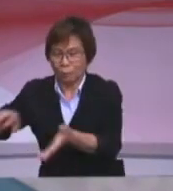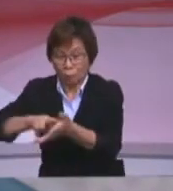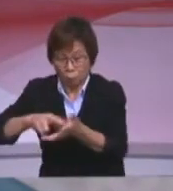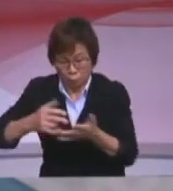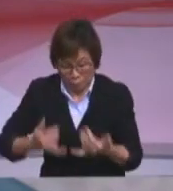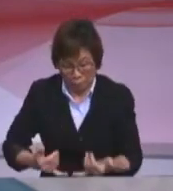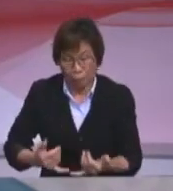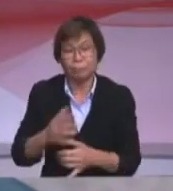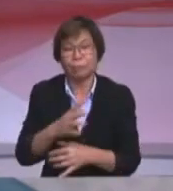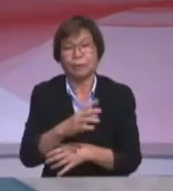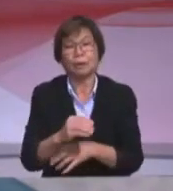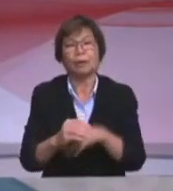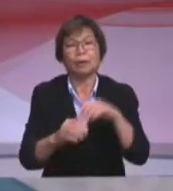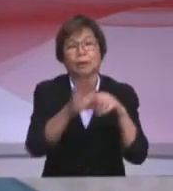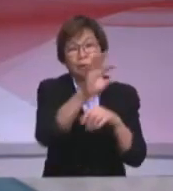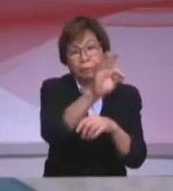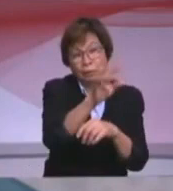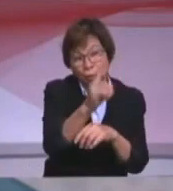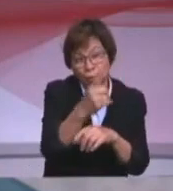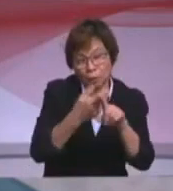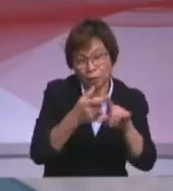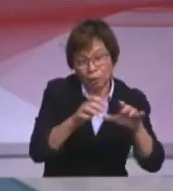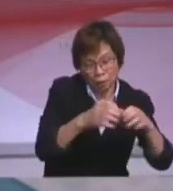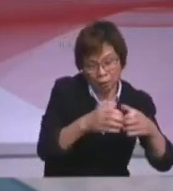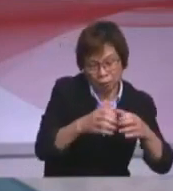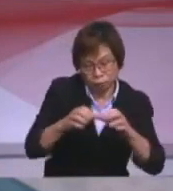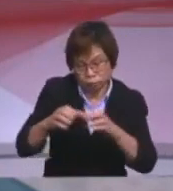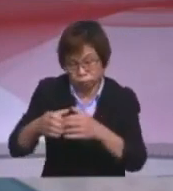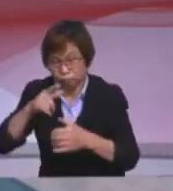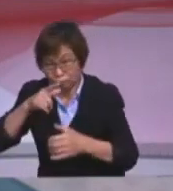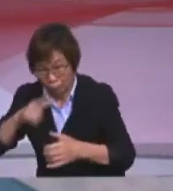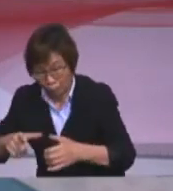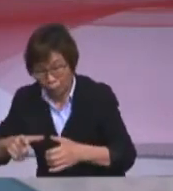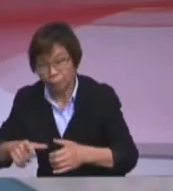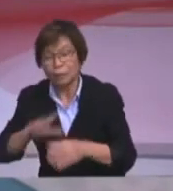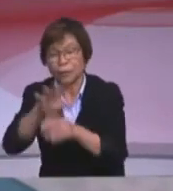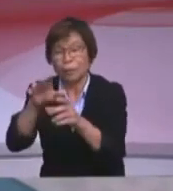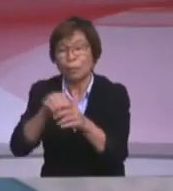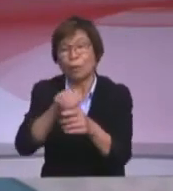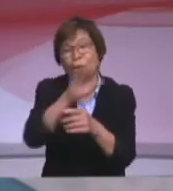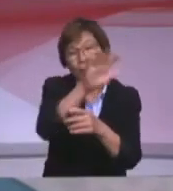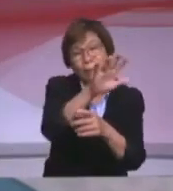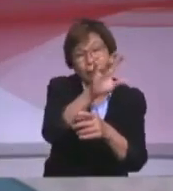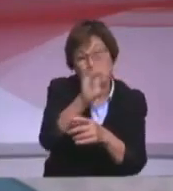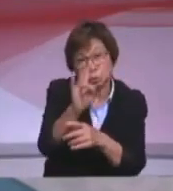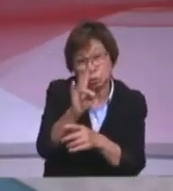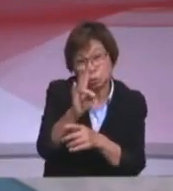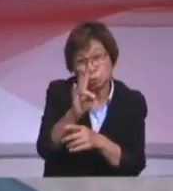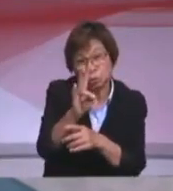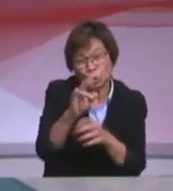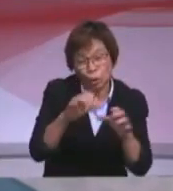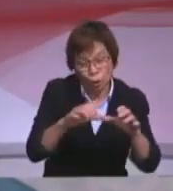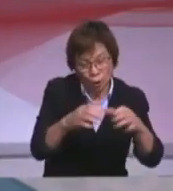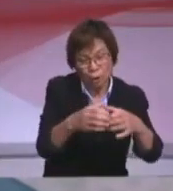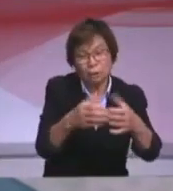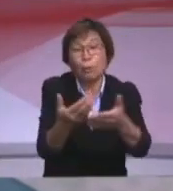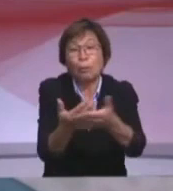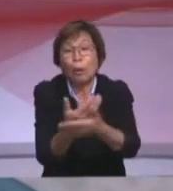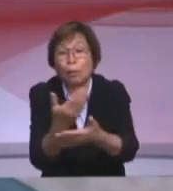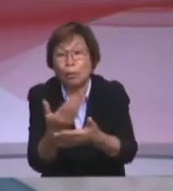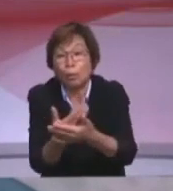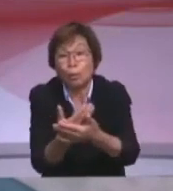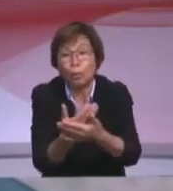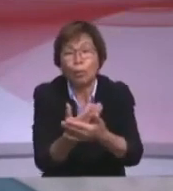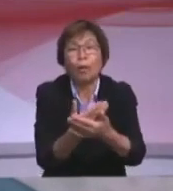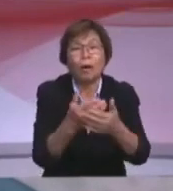dilaporkan, iaitu 91 kes daripada kluster-kluster sedia ada, termasuk 57 kes daripada kluster baru, iaitu